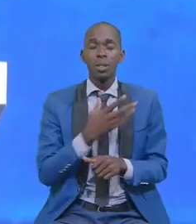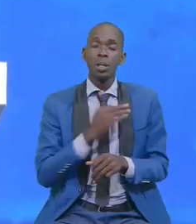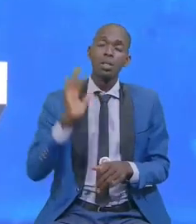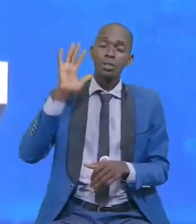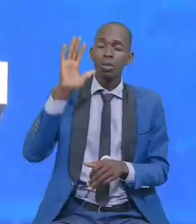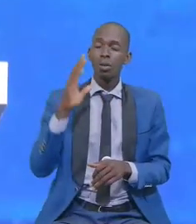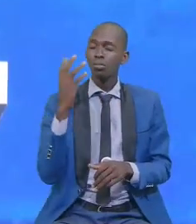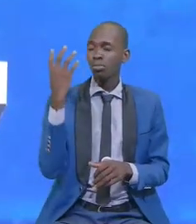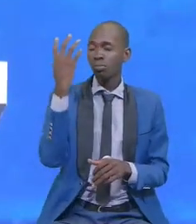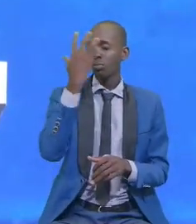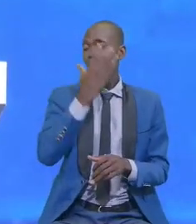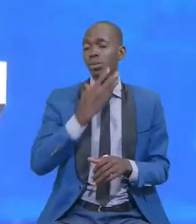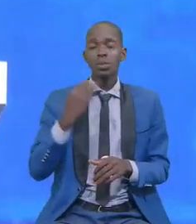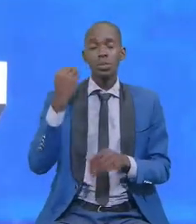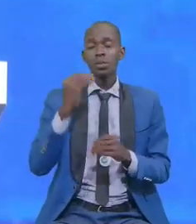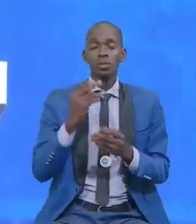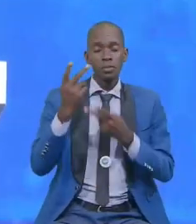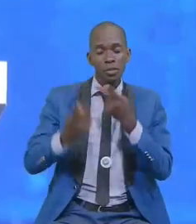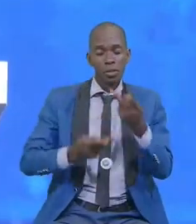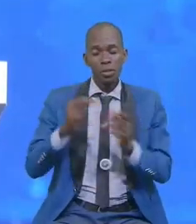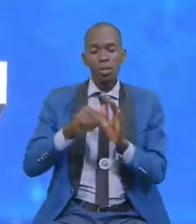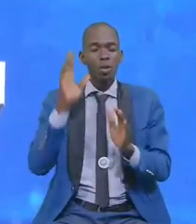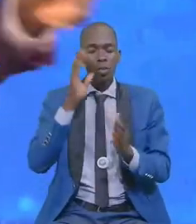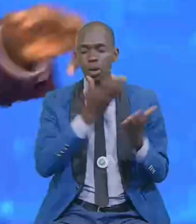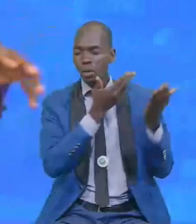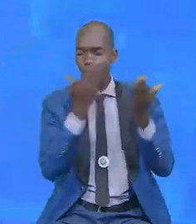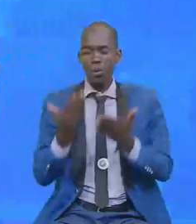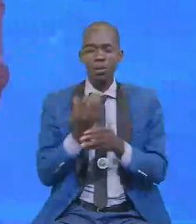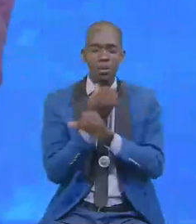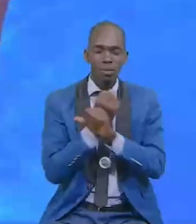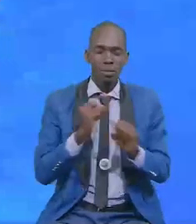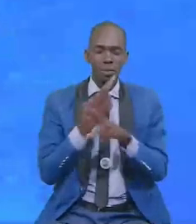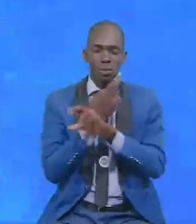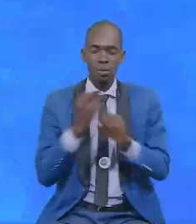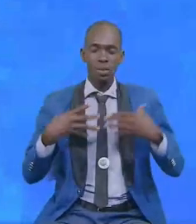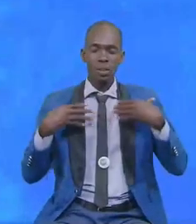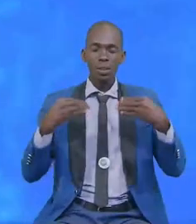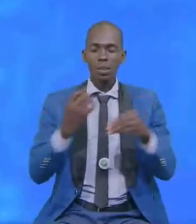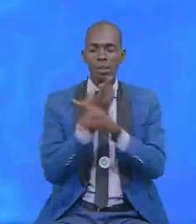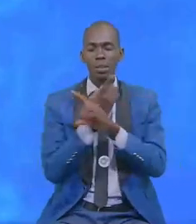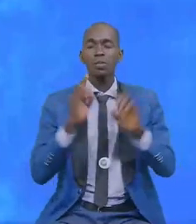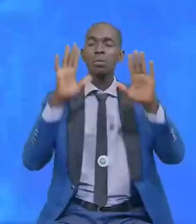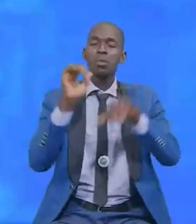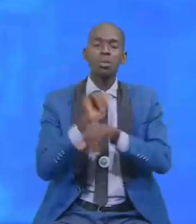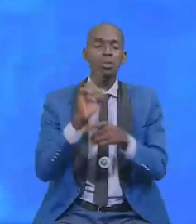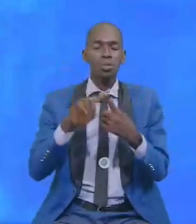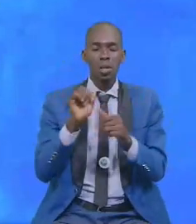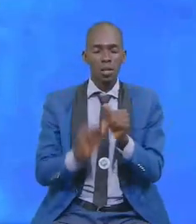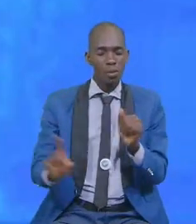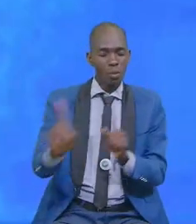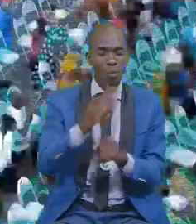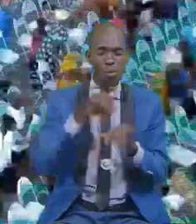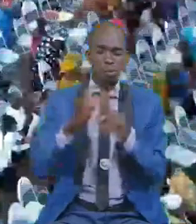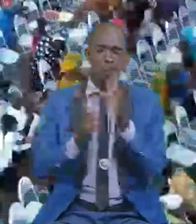Et ta visitation glorieuse apporte le salut, la rédemption, la guérison, la délivrance, les miracles à chacun au nom